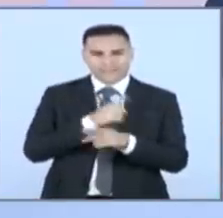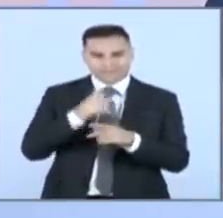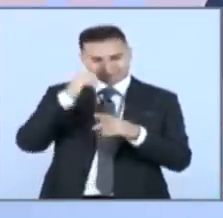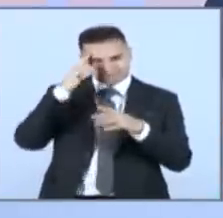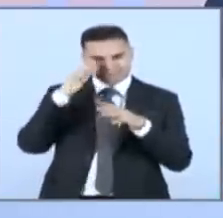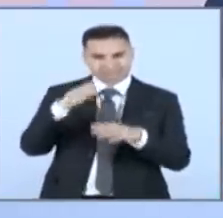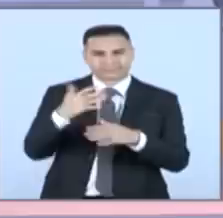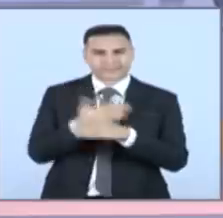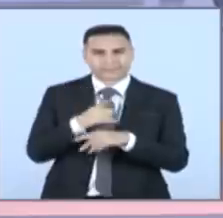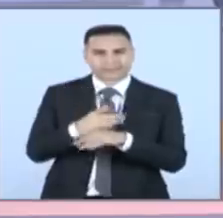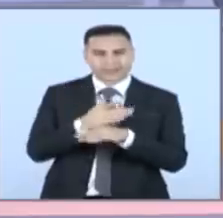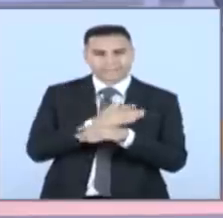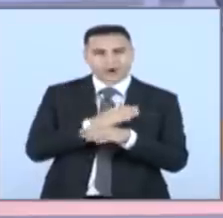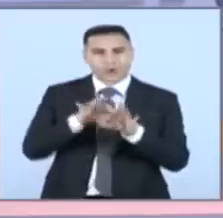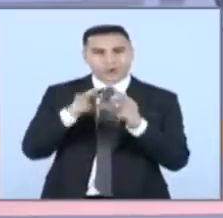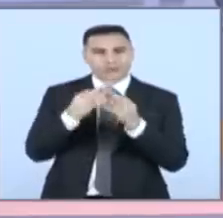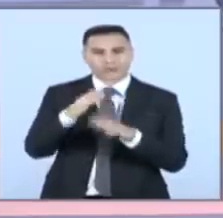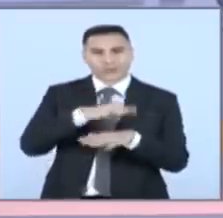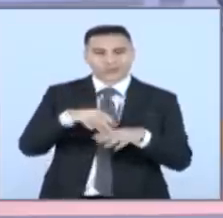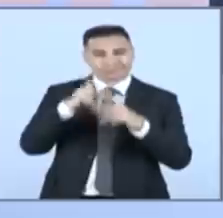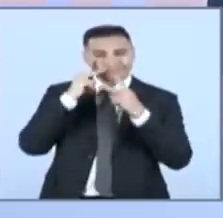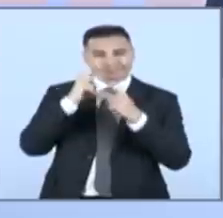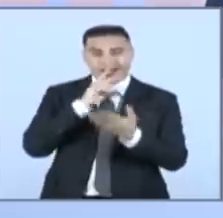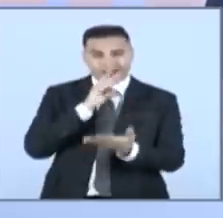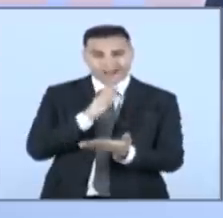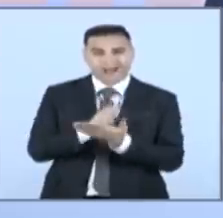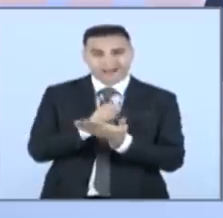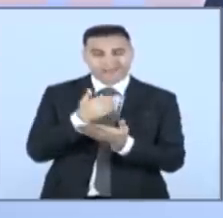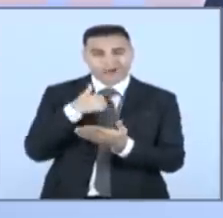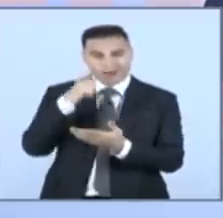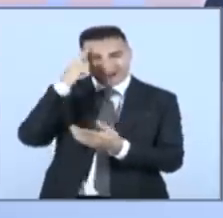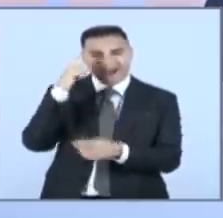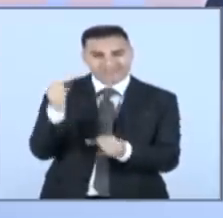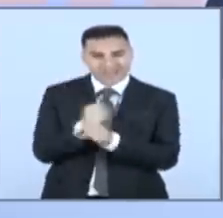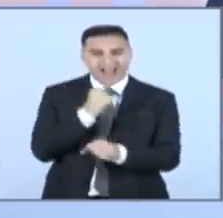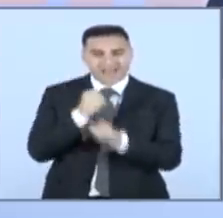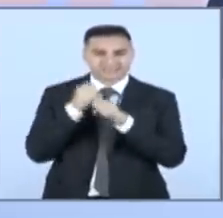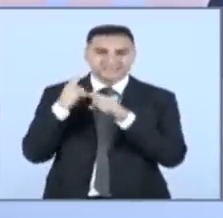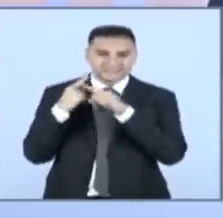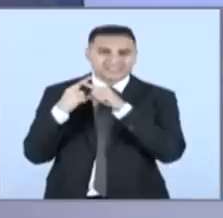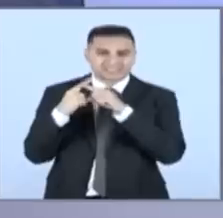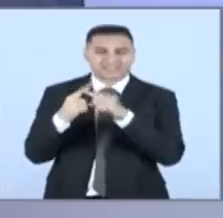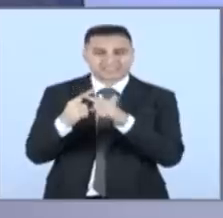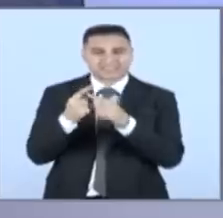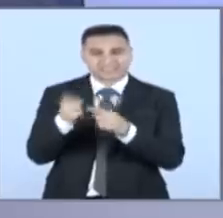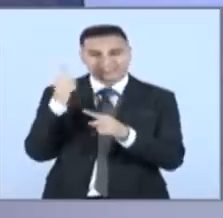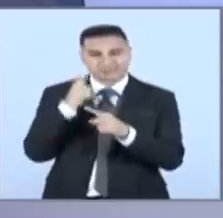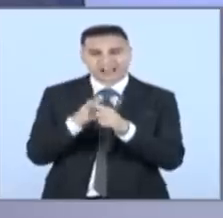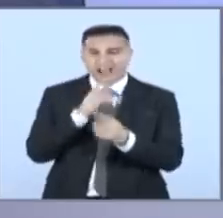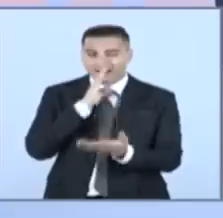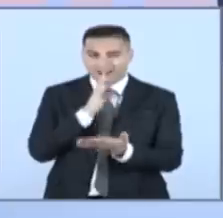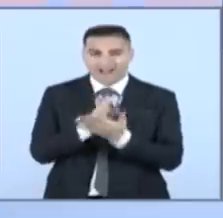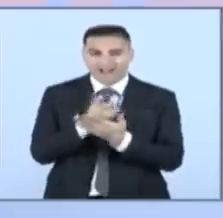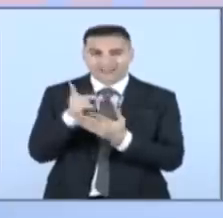إحنا بس، العيلة كلها تعبك. لا بجد إحنا مقدرين حجم المجهود اللي حضرتك بتعمليه، يعني